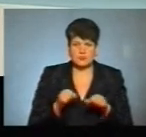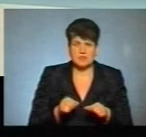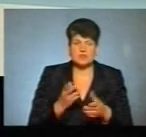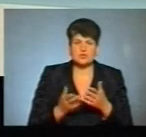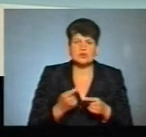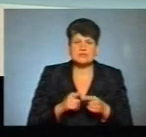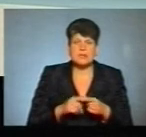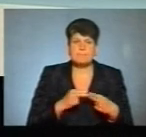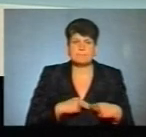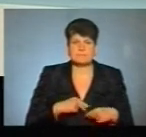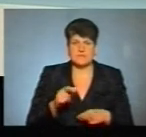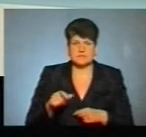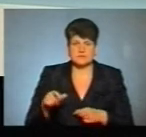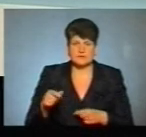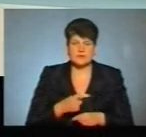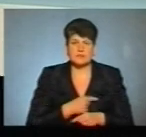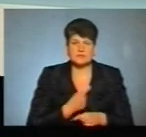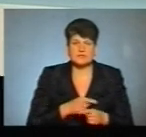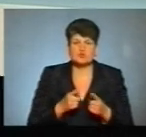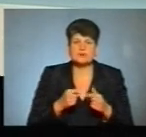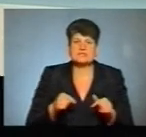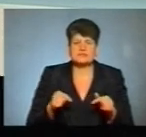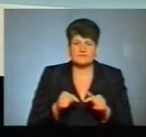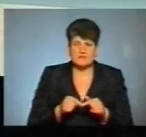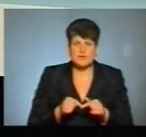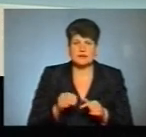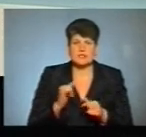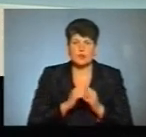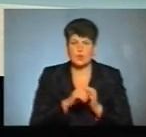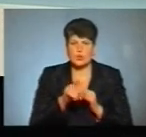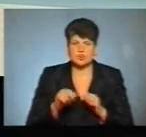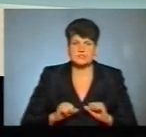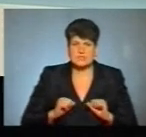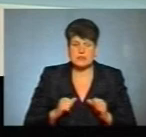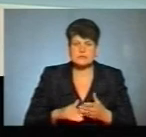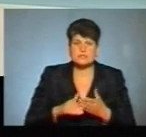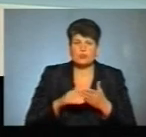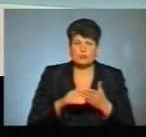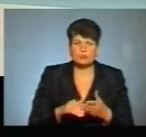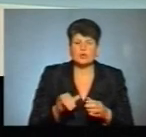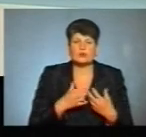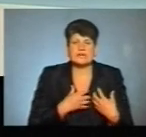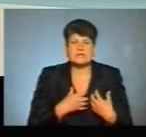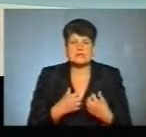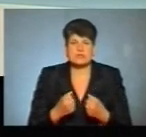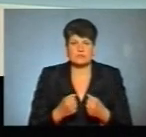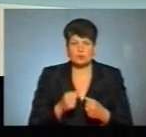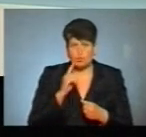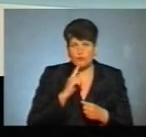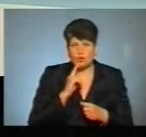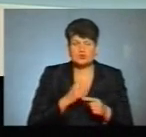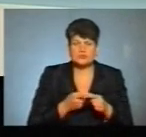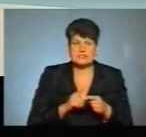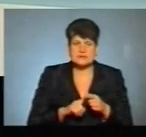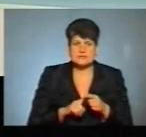це працівники медичної сфери, так, і кожен старається допомогти десь, куди його тягнуть, тобто воно ще поки що все